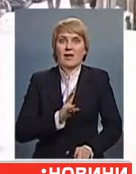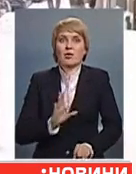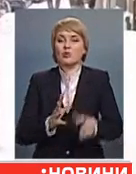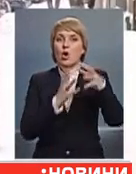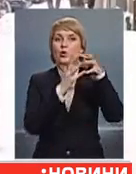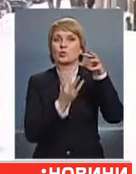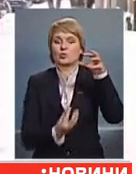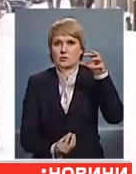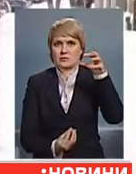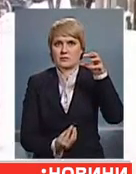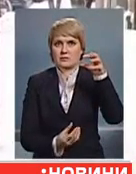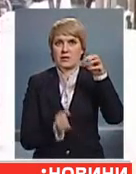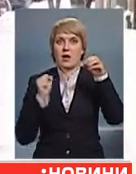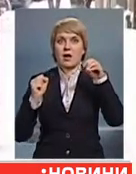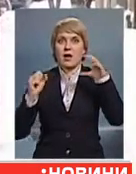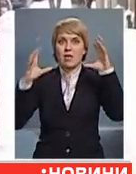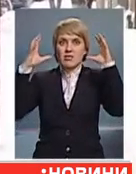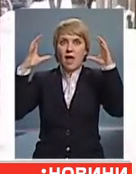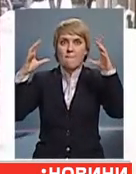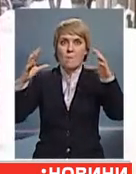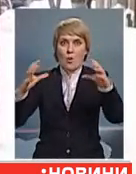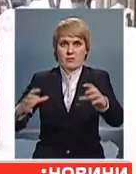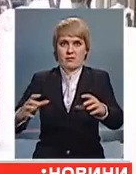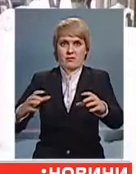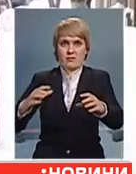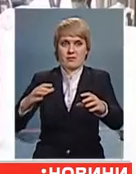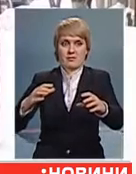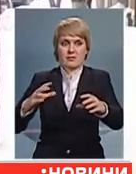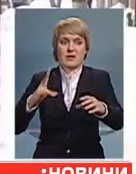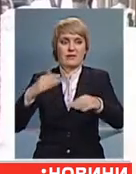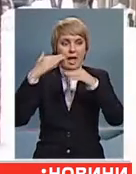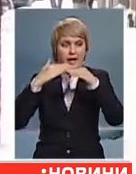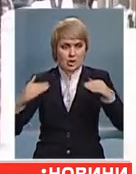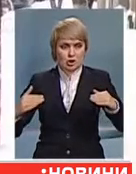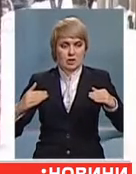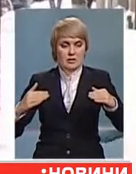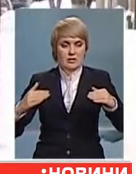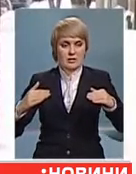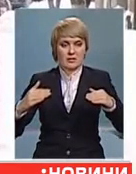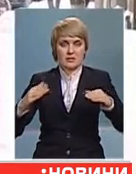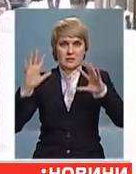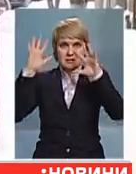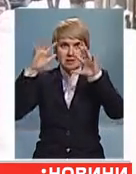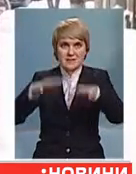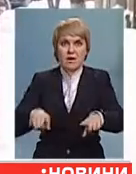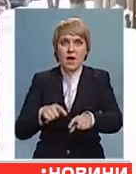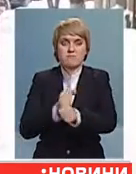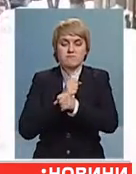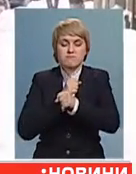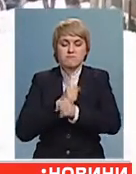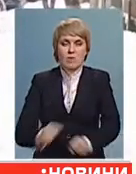те, що сосульки, а от цілі намети, які на криші. Вони прямо сварюються, як бомби,